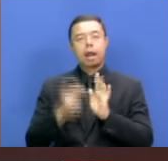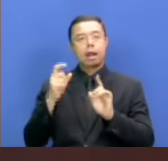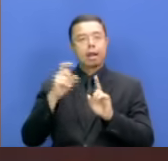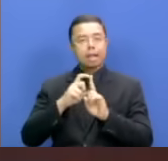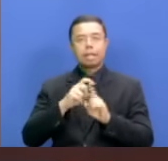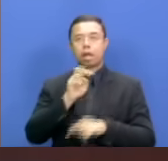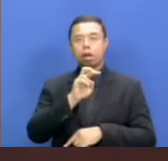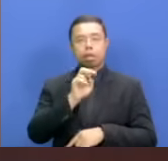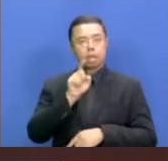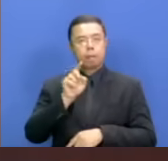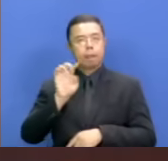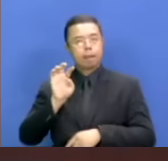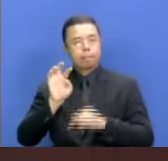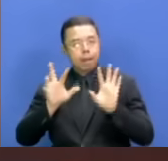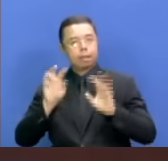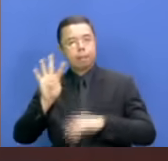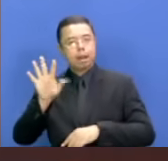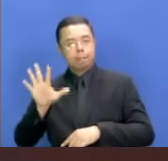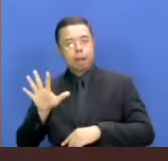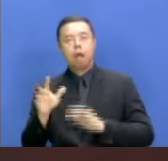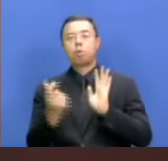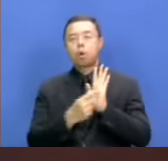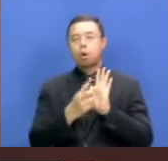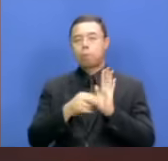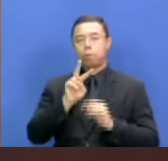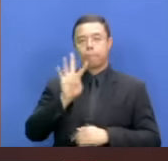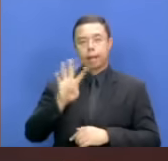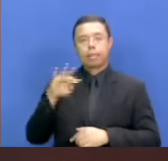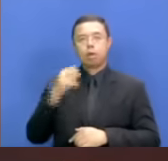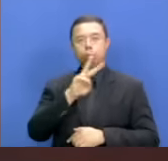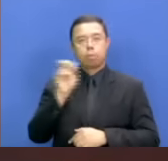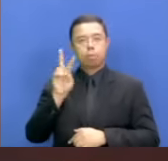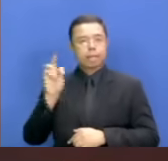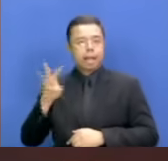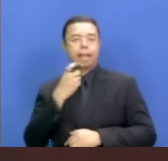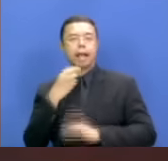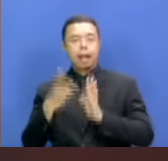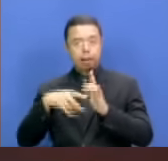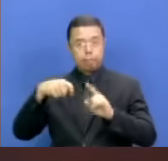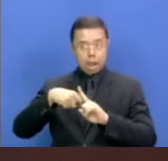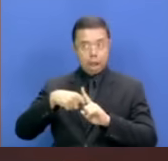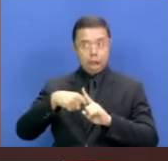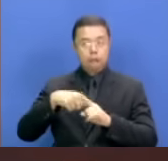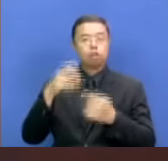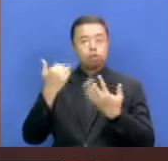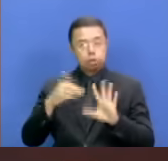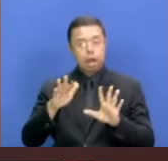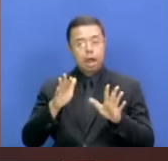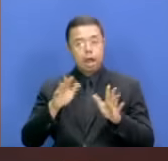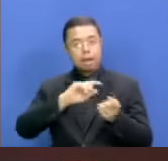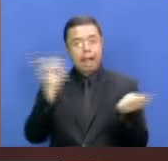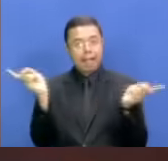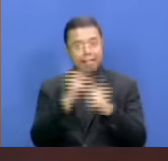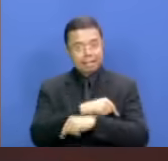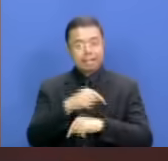tahun 1945 undangundang nomor 2 tahun 2003 tentang Mahkamah Konstitusi Sebagaimana telah diubah